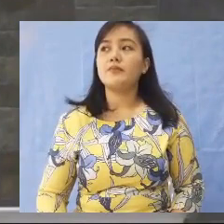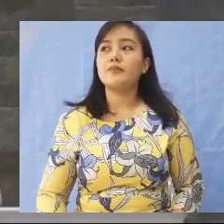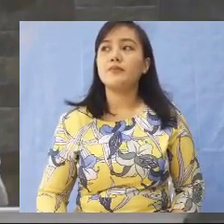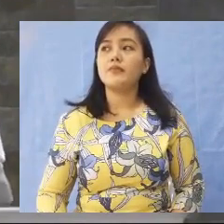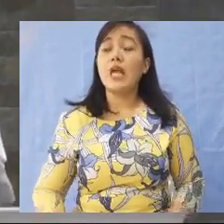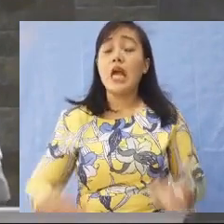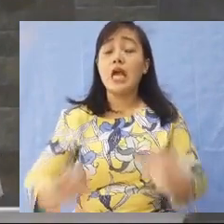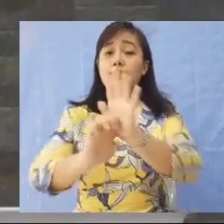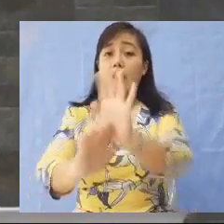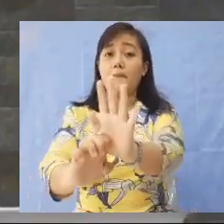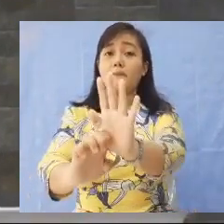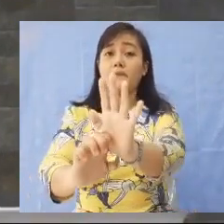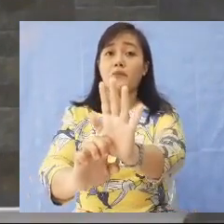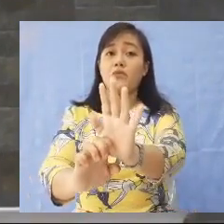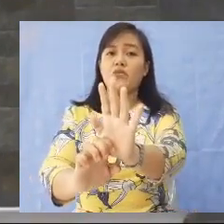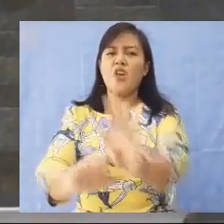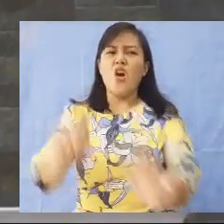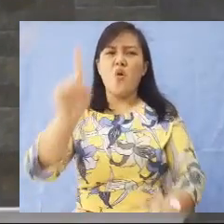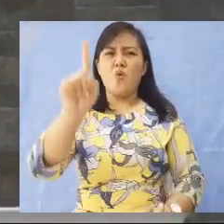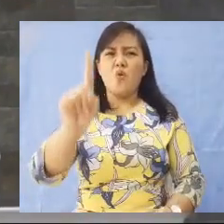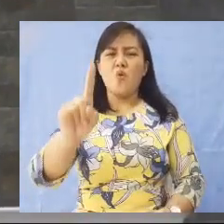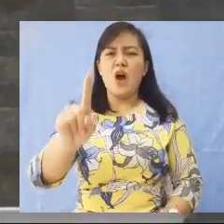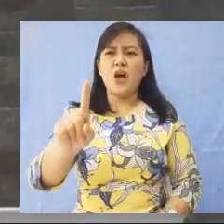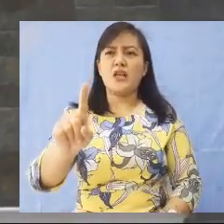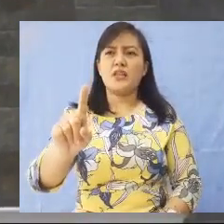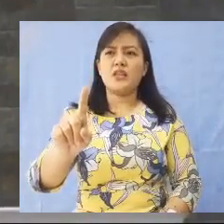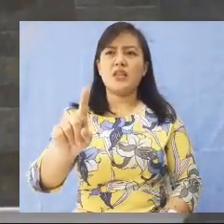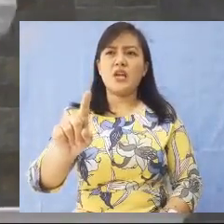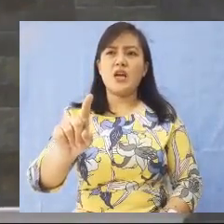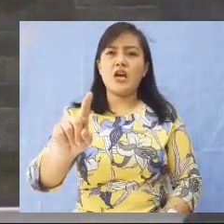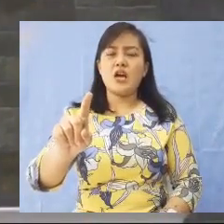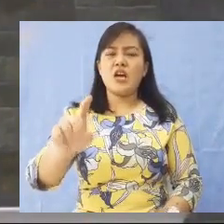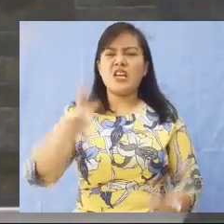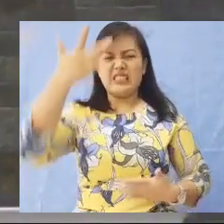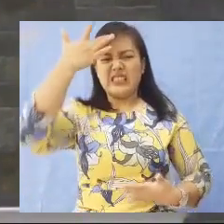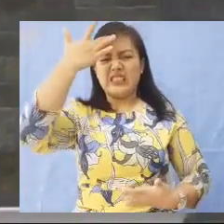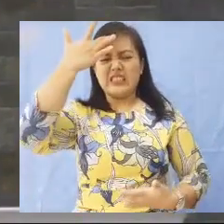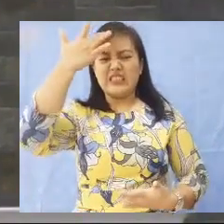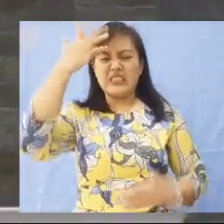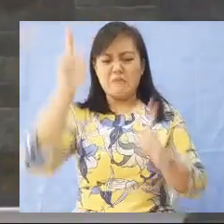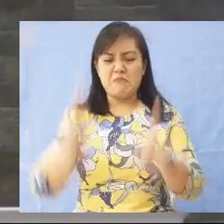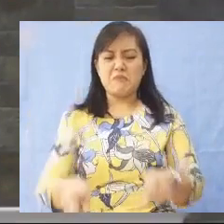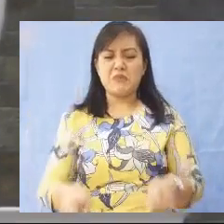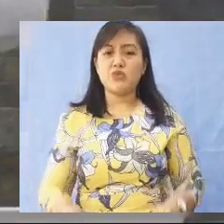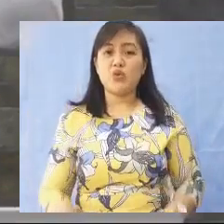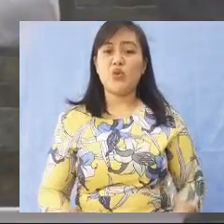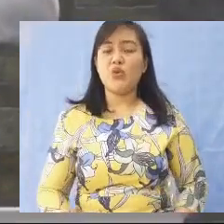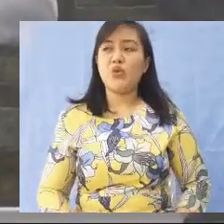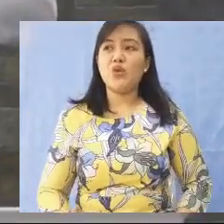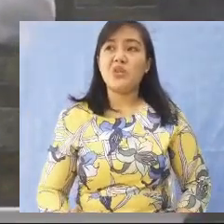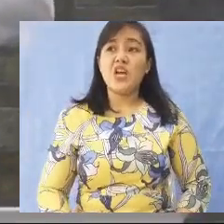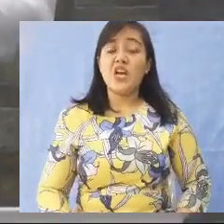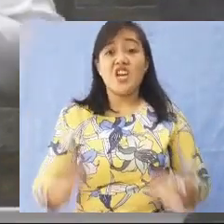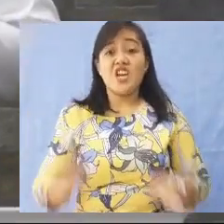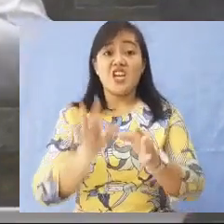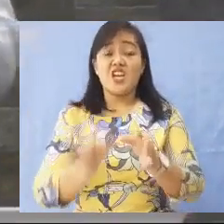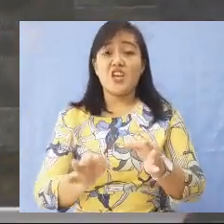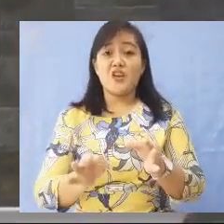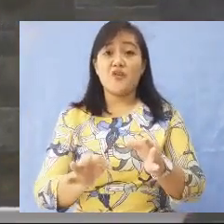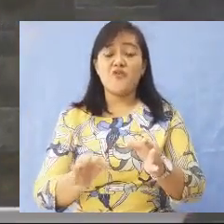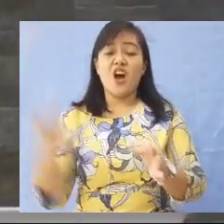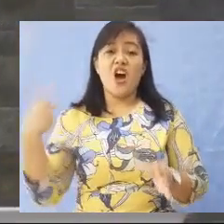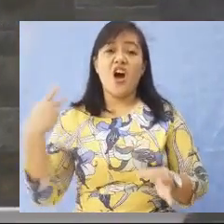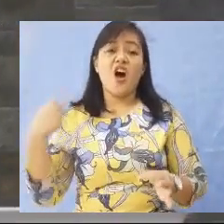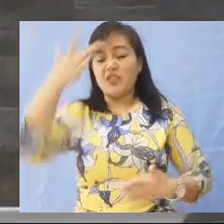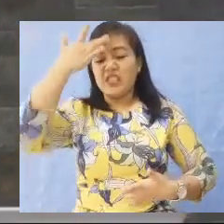Okay? Merong karamdaman na nakakahawa. Anong gagawin ko? Natural, bilang tao, ako po ay iiwas. Ganon din naman